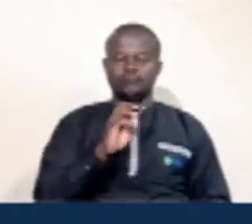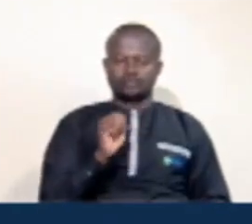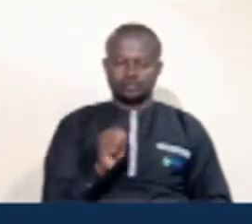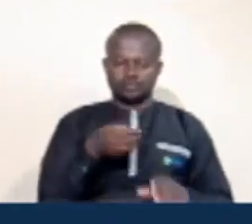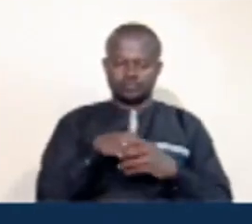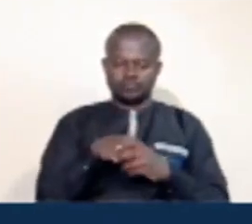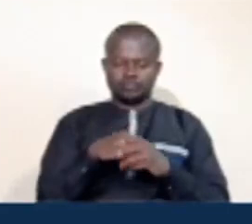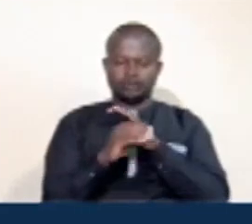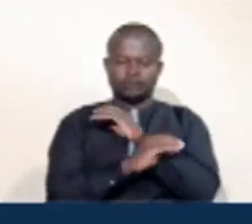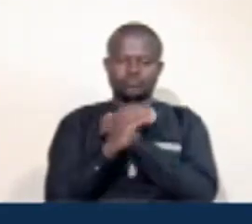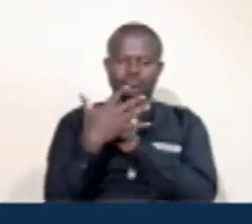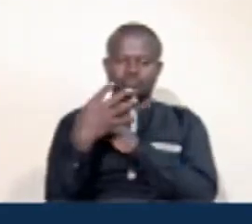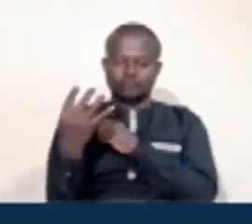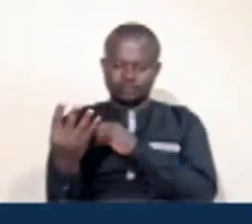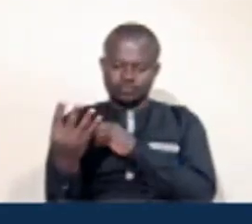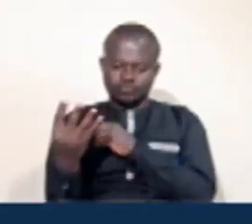ugizwe n'ibihugu 54